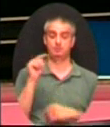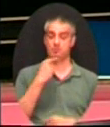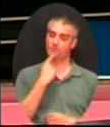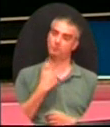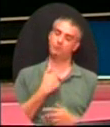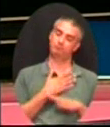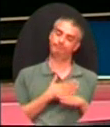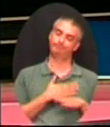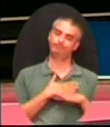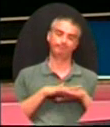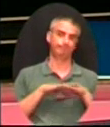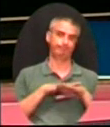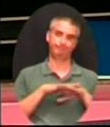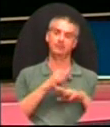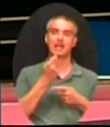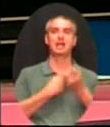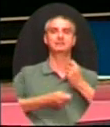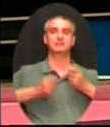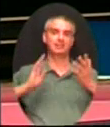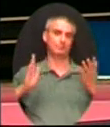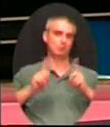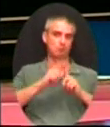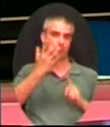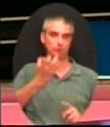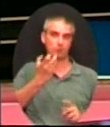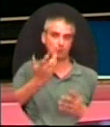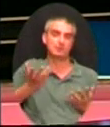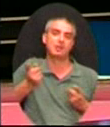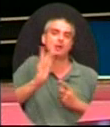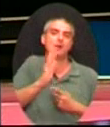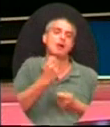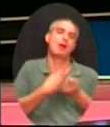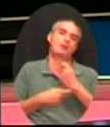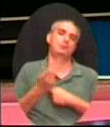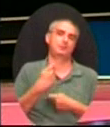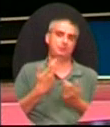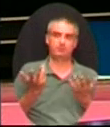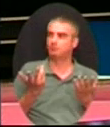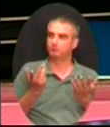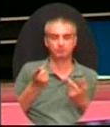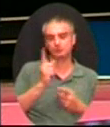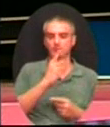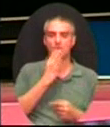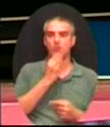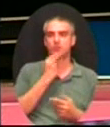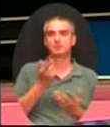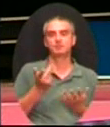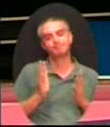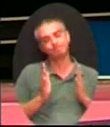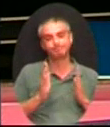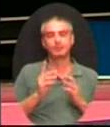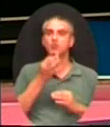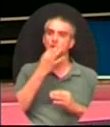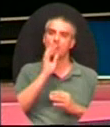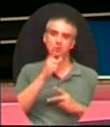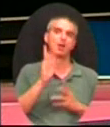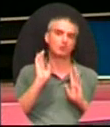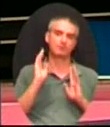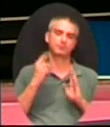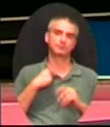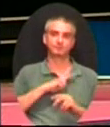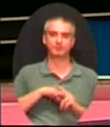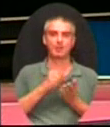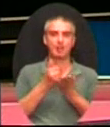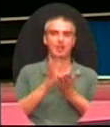להם, אנחנו מתנצלים, אבל ביזנס זה ביזנס, כמו שהוקלט, וזה עסקים, לא רואים בכם כיהודים, מפקפקים, אז לכן אנחנו